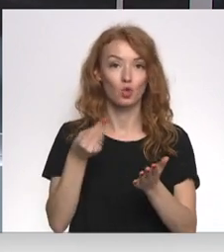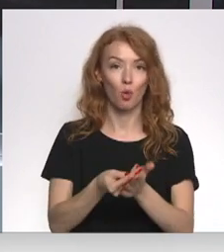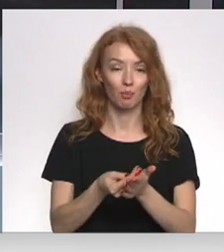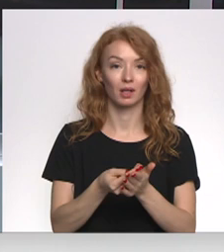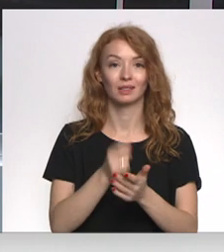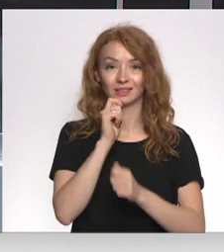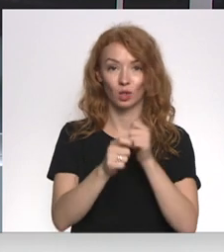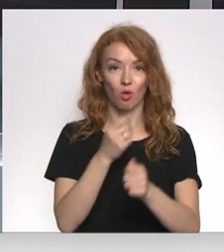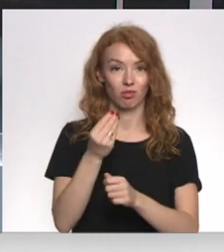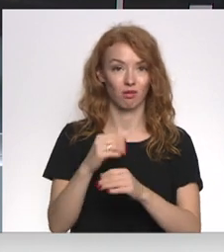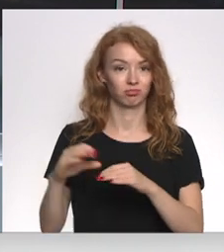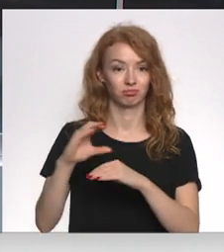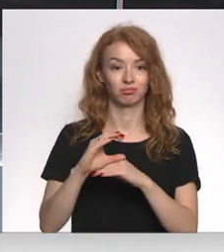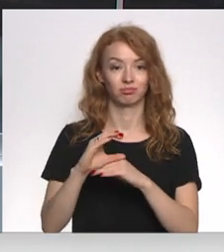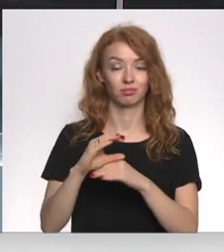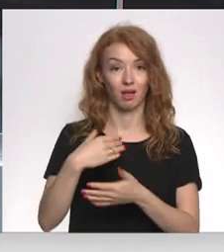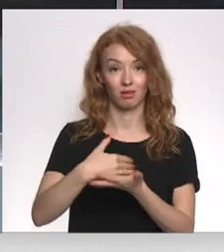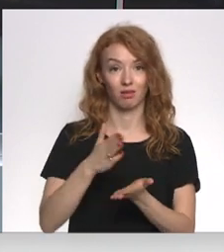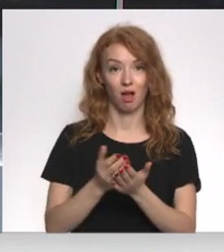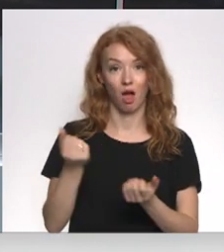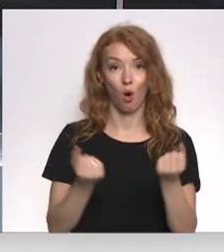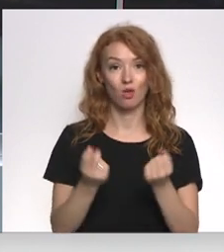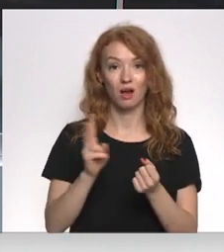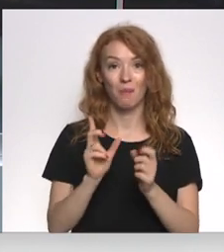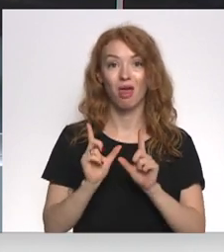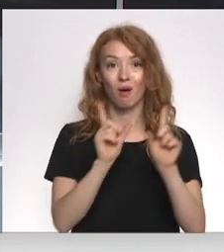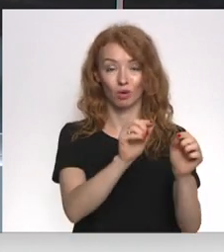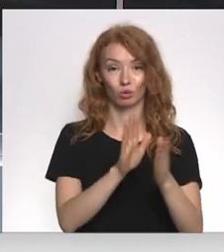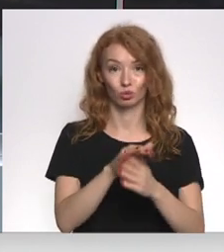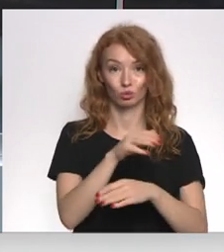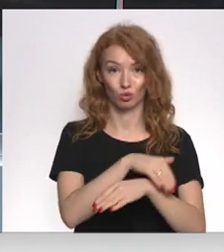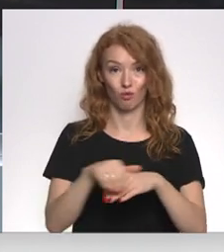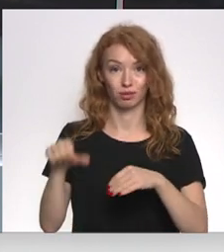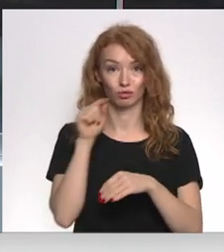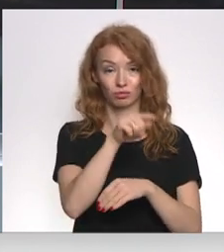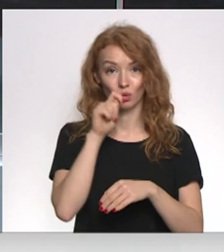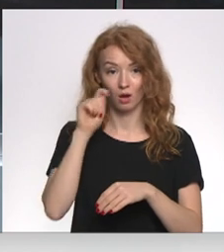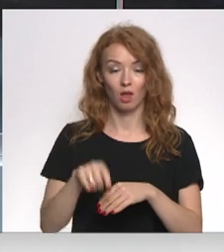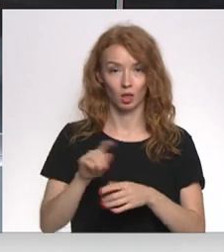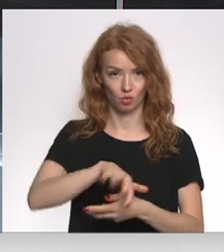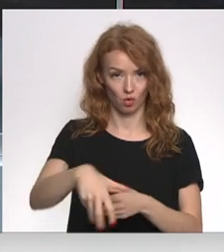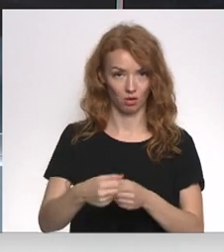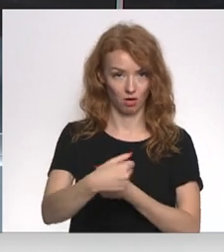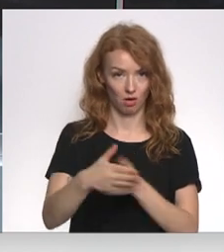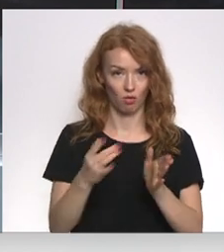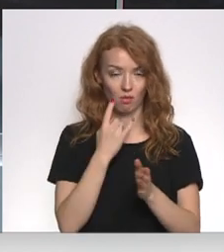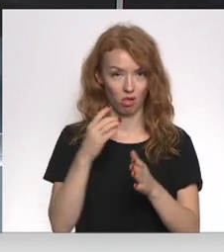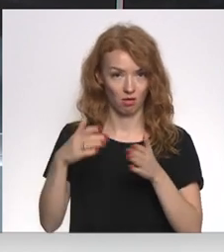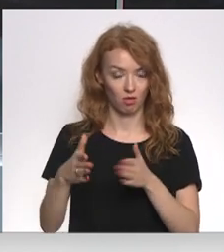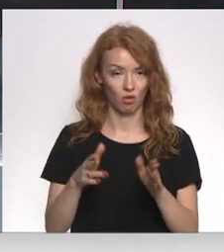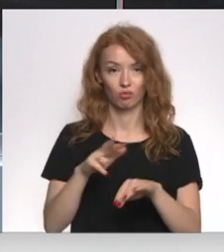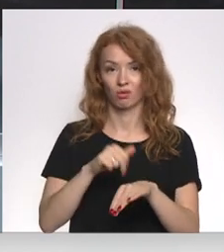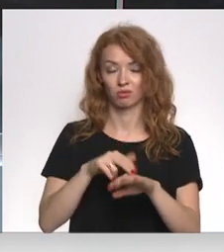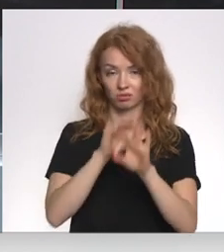nopirktas par saziedoto naudu. Daļai auto, kam jādodas uz fronti Ukrainā, nozagt akumulātori. Policija